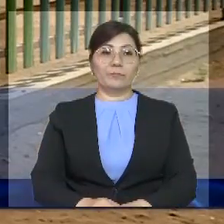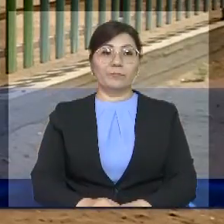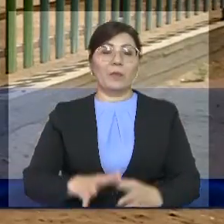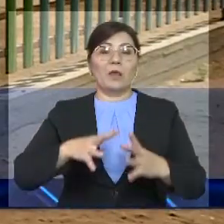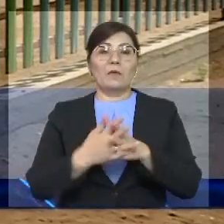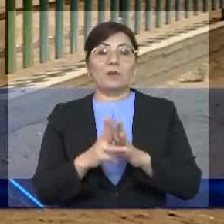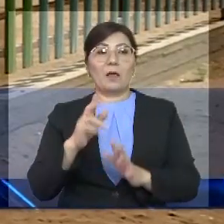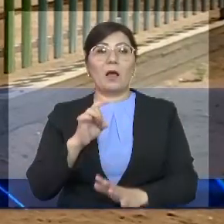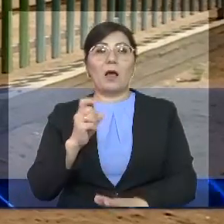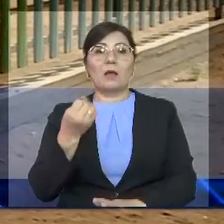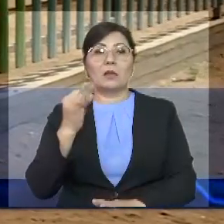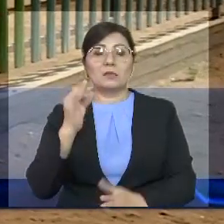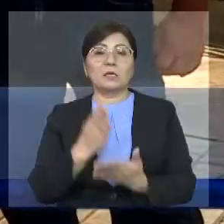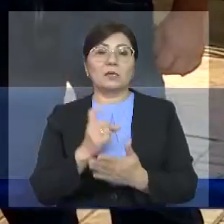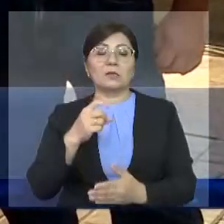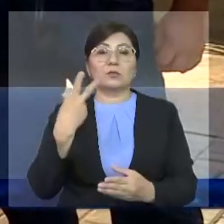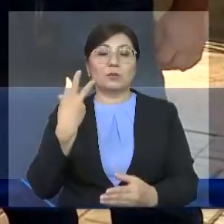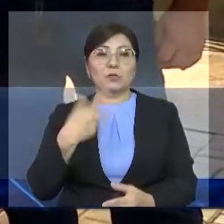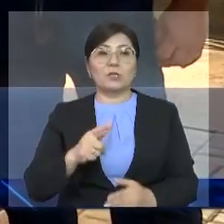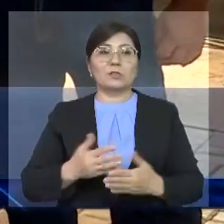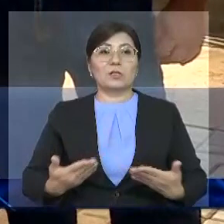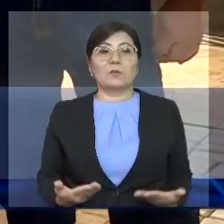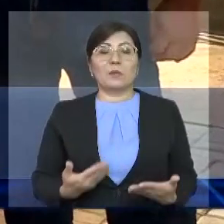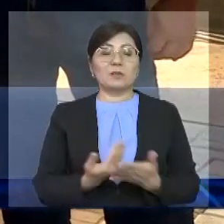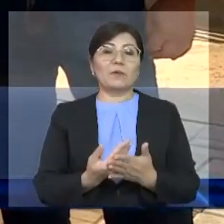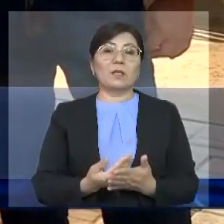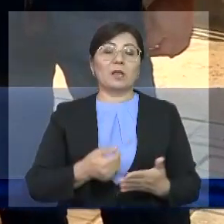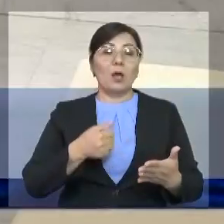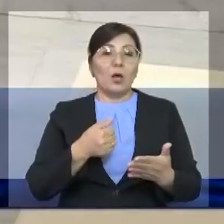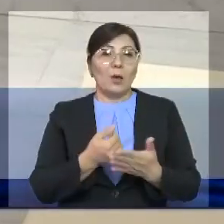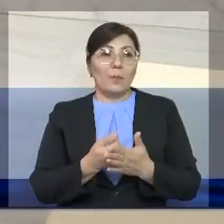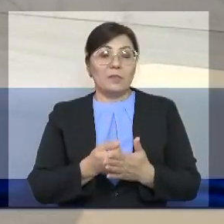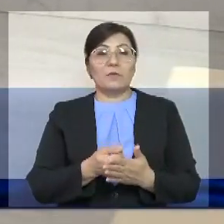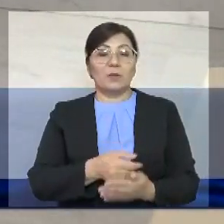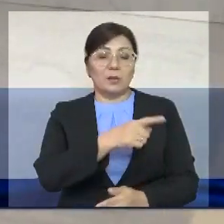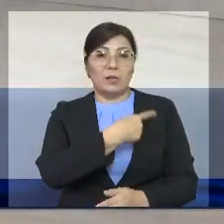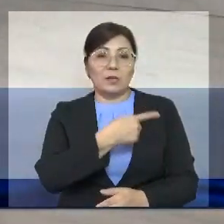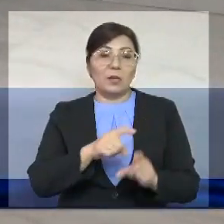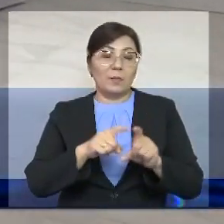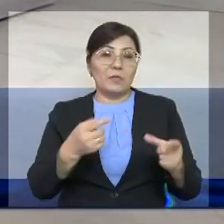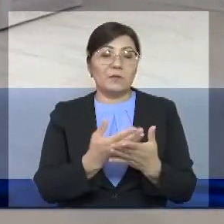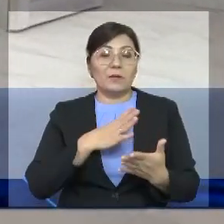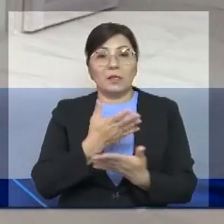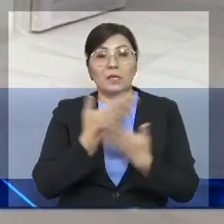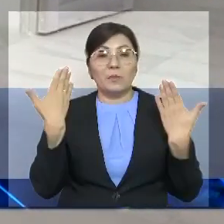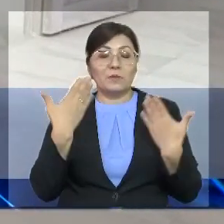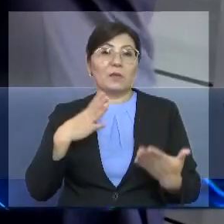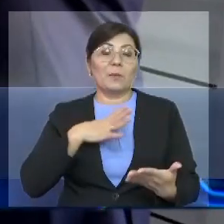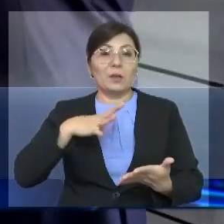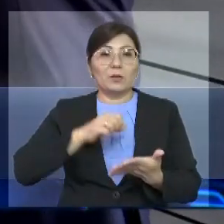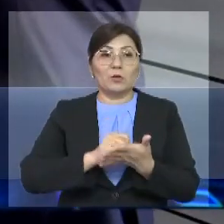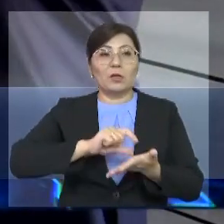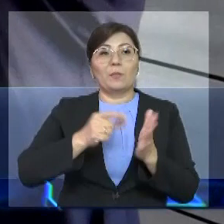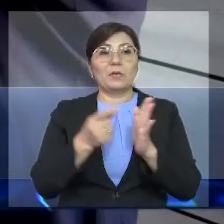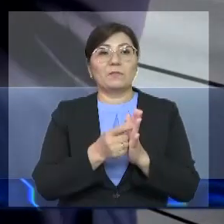В селе Карасай, где насчитывается 130 жителей, до постройки медпункта специалистам приходилось работать в арендованном помещении. По словам